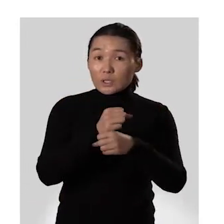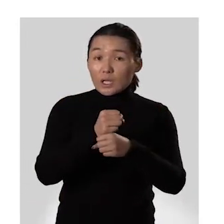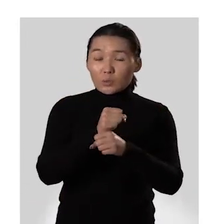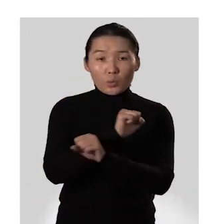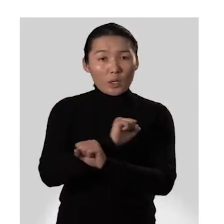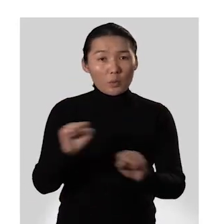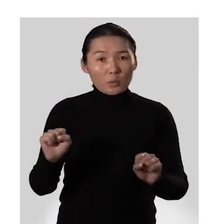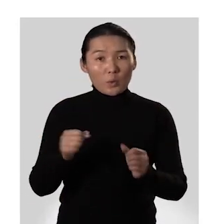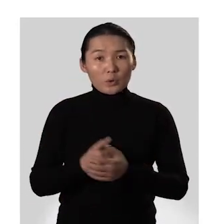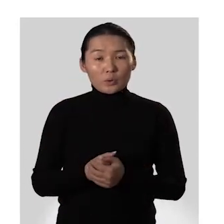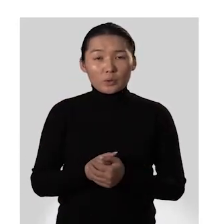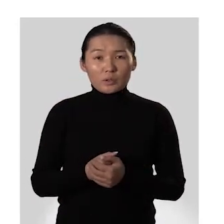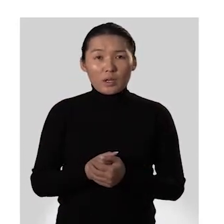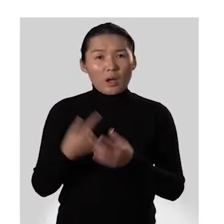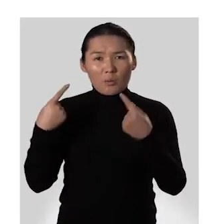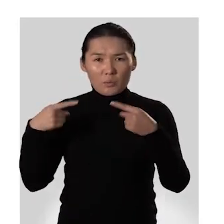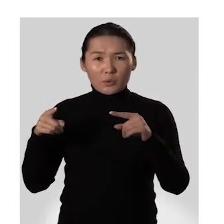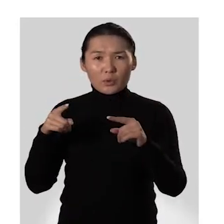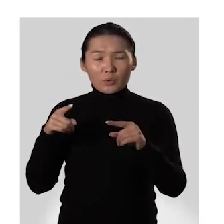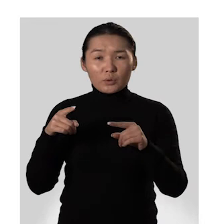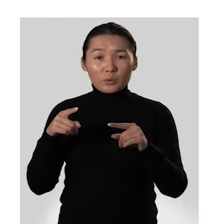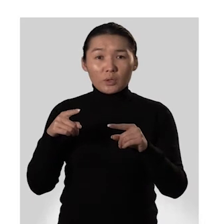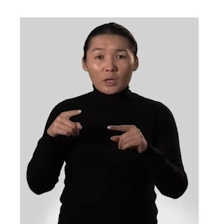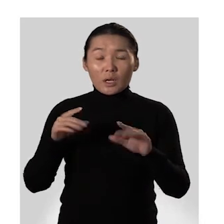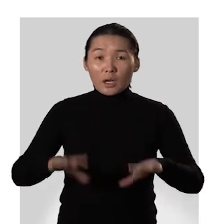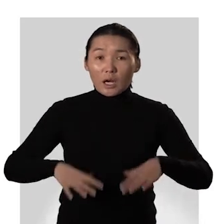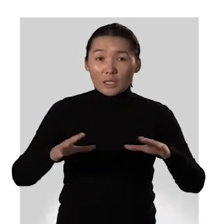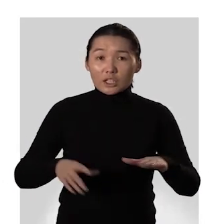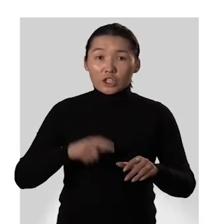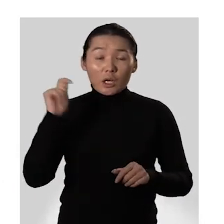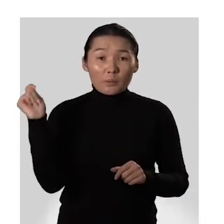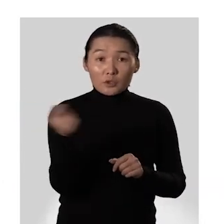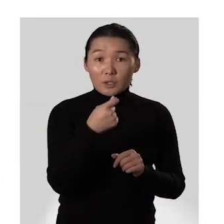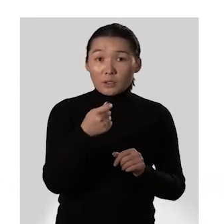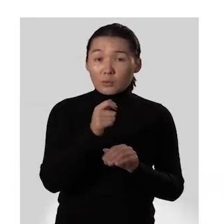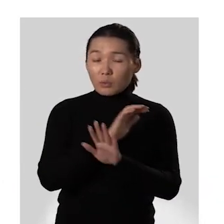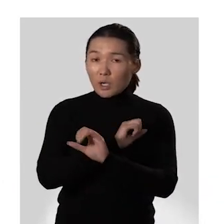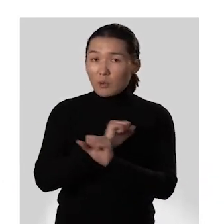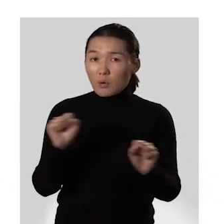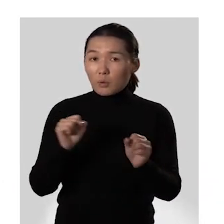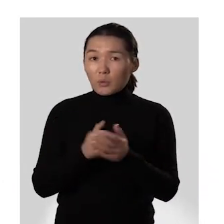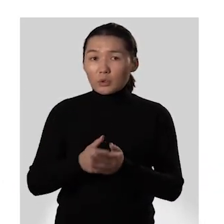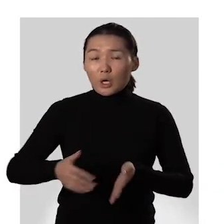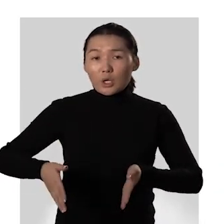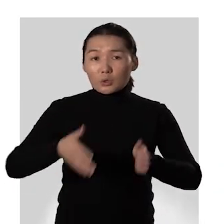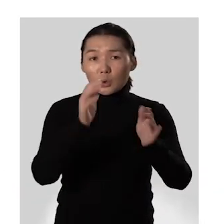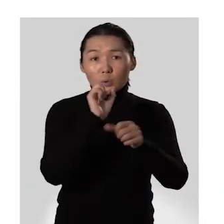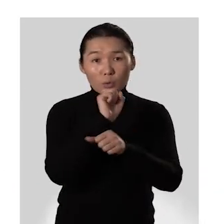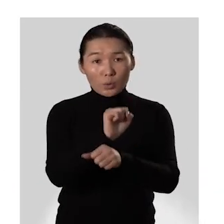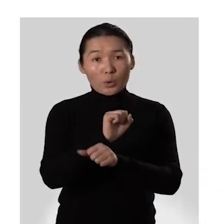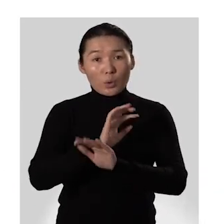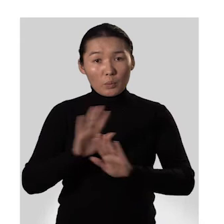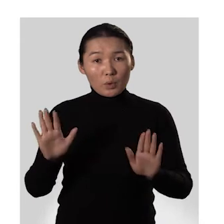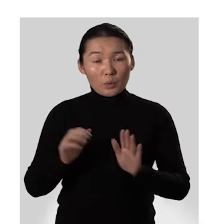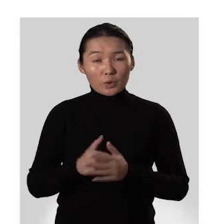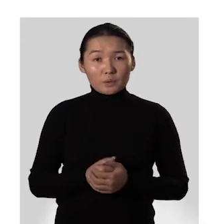болбойт. Бирөөнүн атын камчы менен урууга болбойт. Жолдон тороого болбойт.